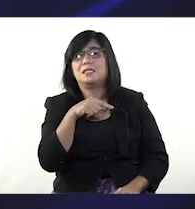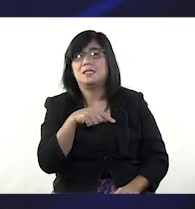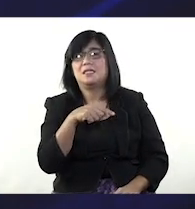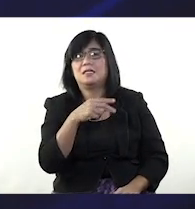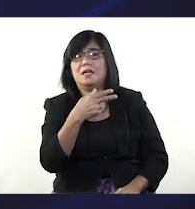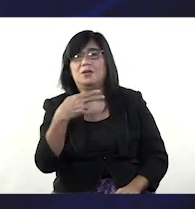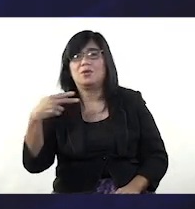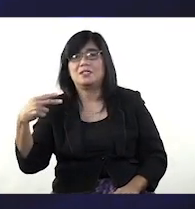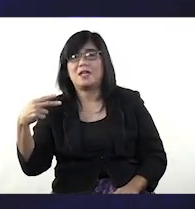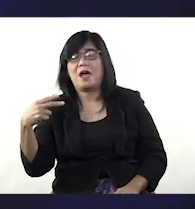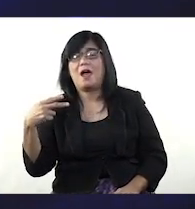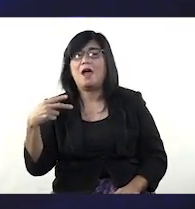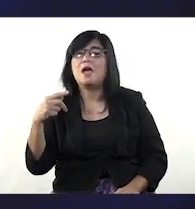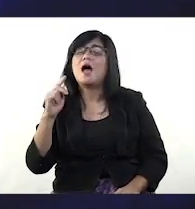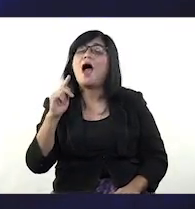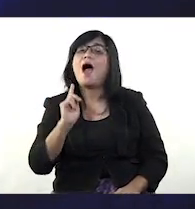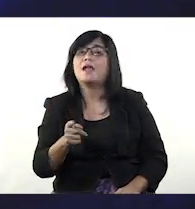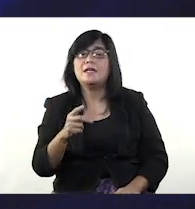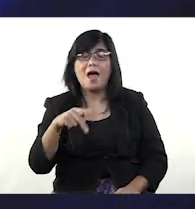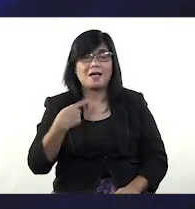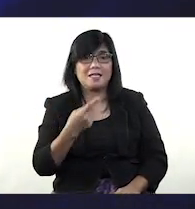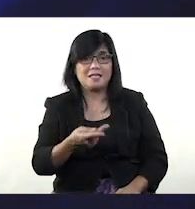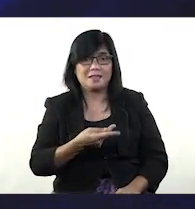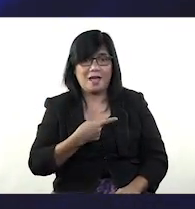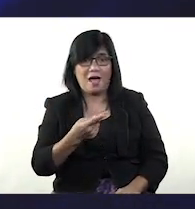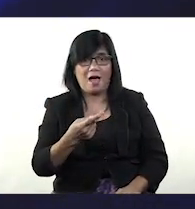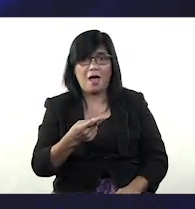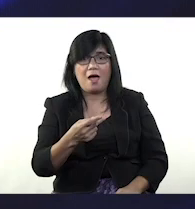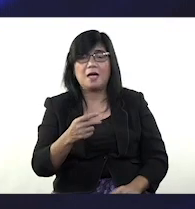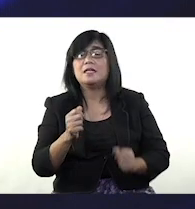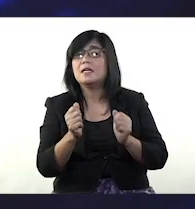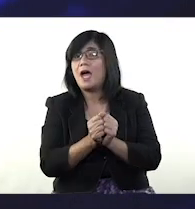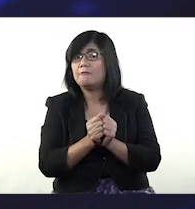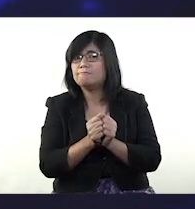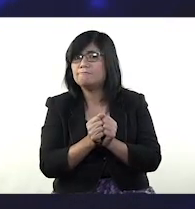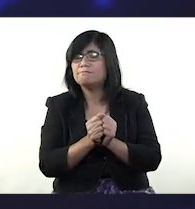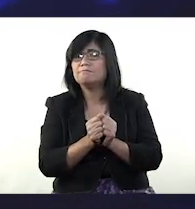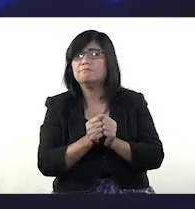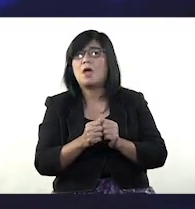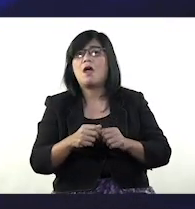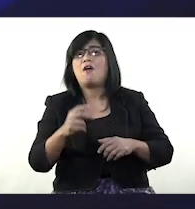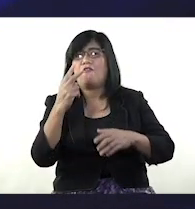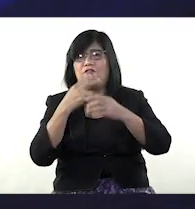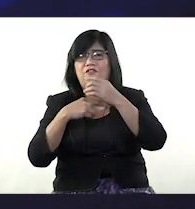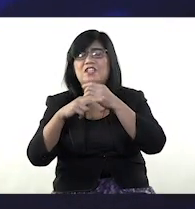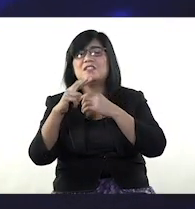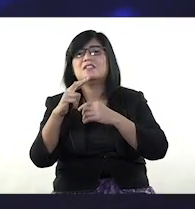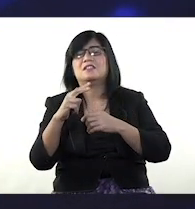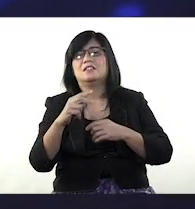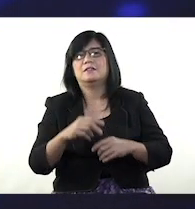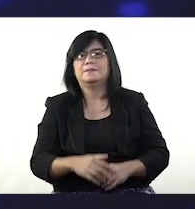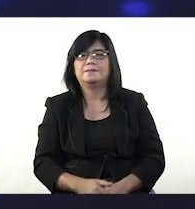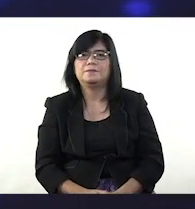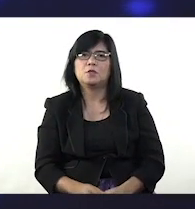Hai Tuhan tempatkan kita di dalamnya uwis advin tetes Hai Ayu saya mengajak Setiap